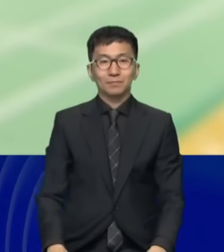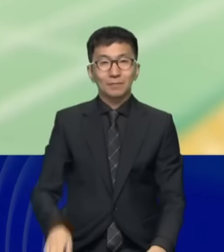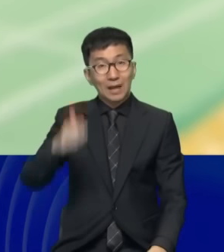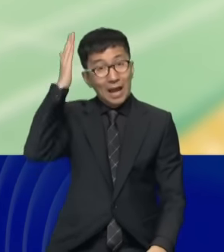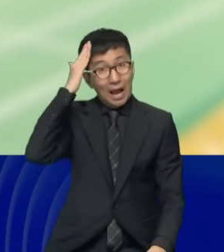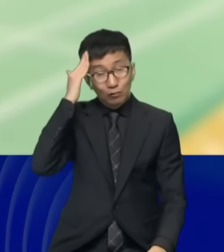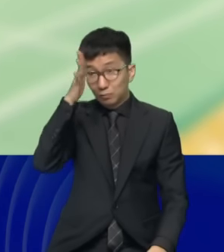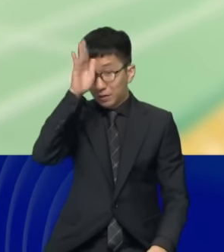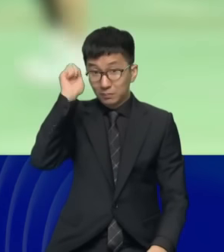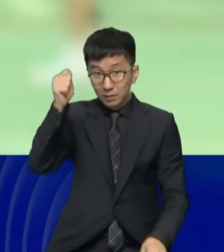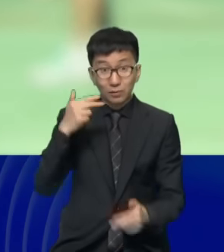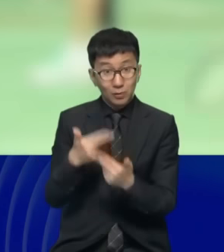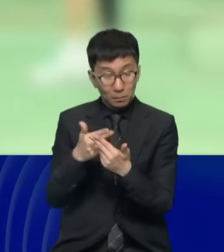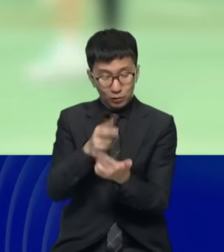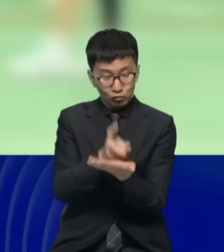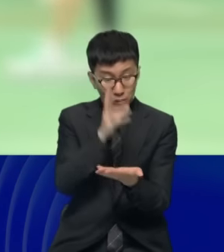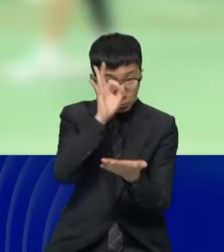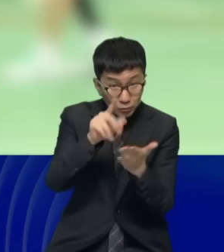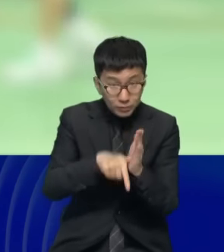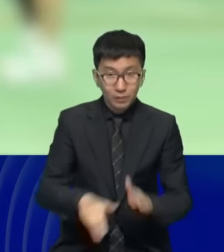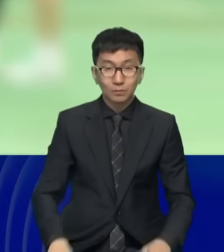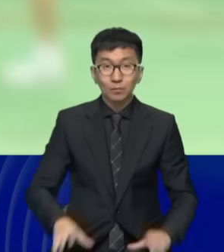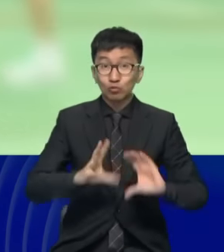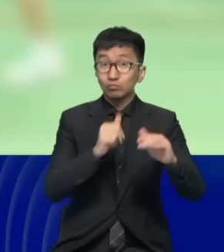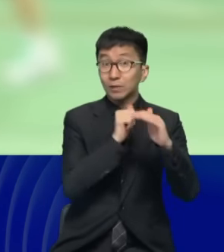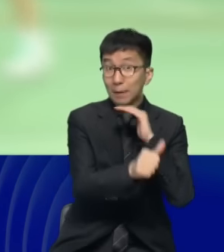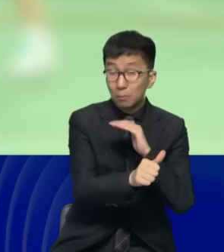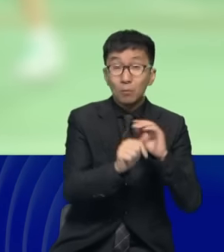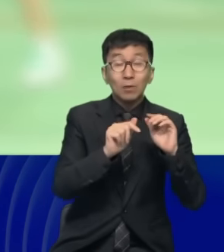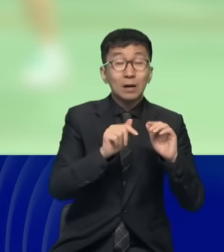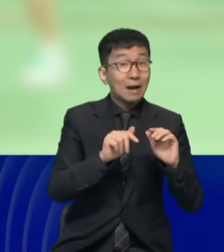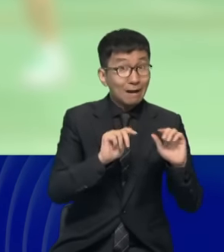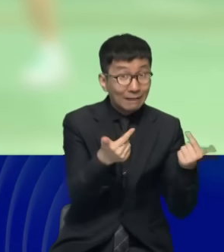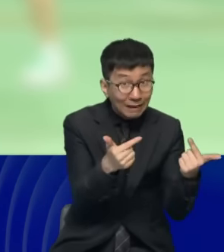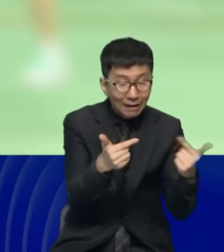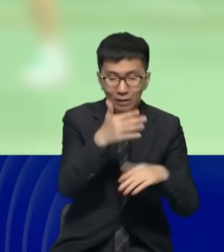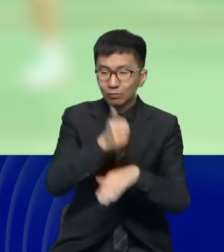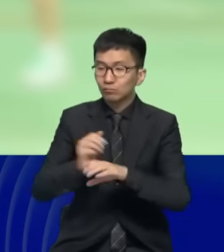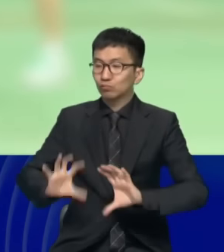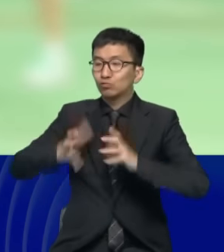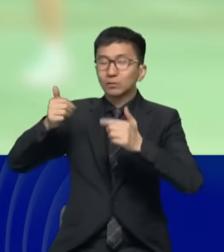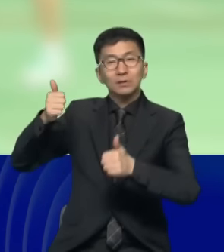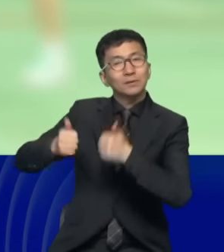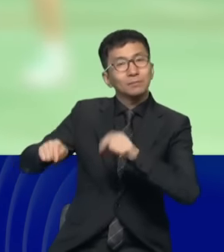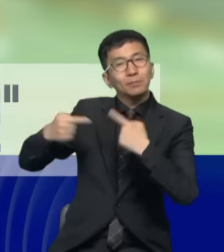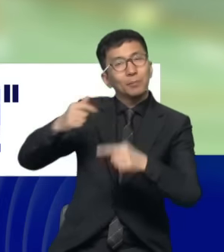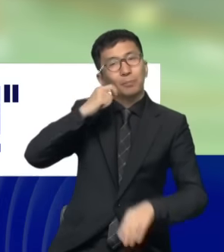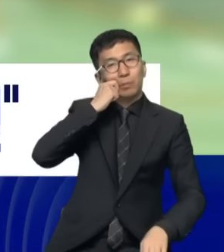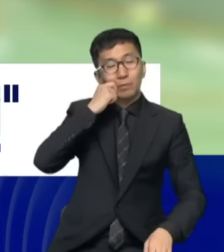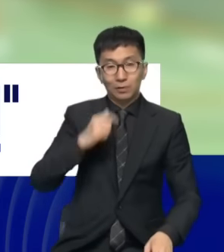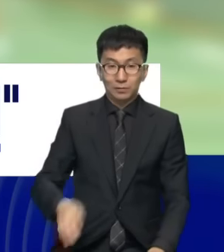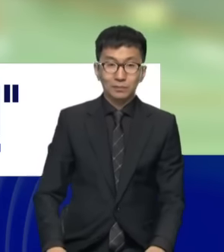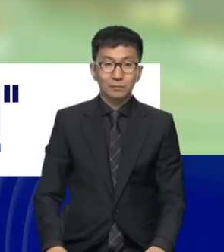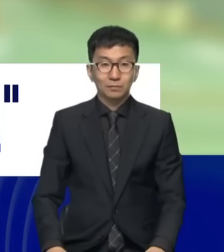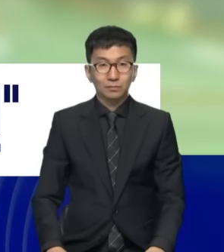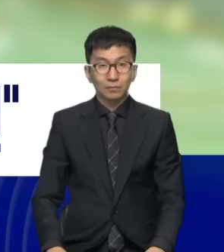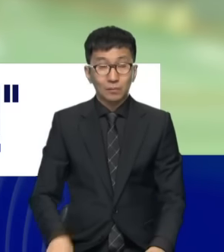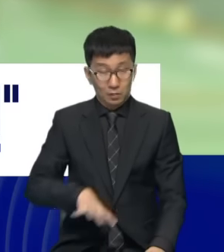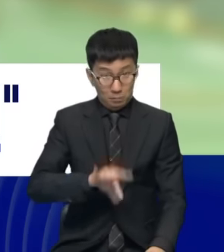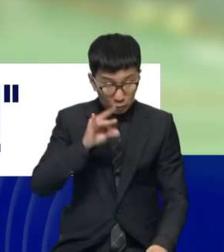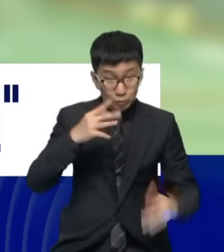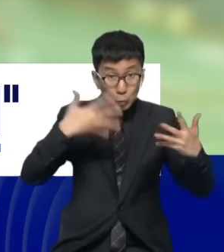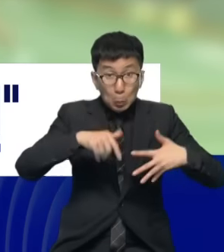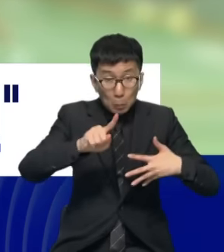대한배드민턴협회 현재 규정을 보면요. 국가대표 선수가 아닌 선수는 국제대회에 나가기가 쉽지 않습니다. 먼저 국가대표로 5년을 뛰어야